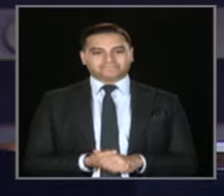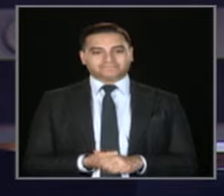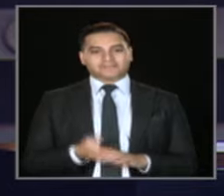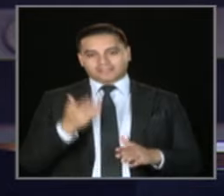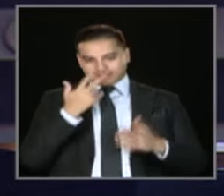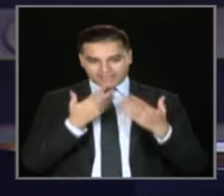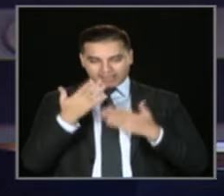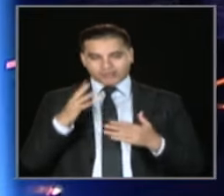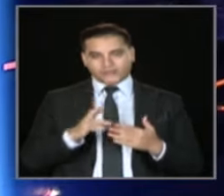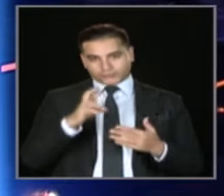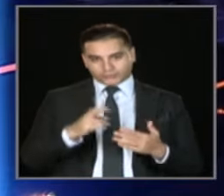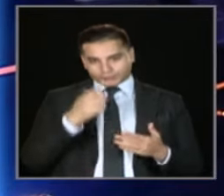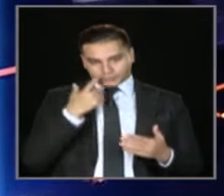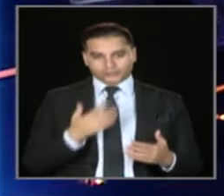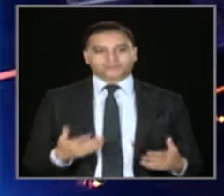تاريخ والسؤال هو،